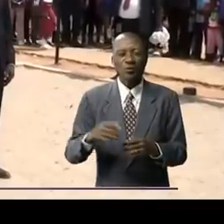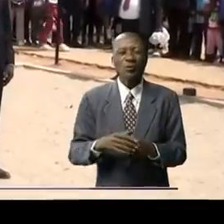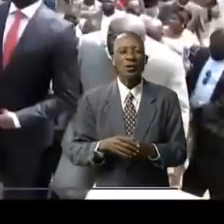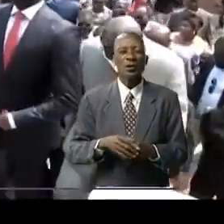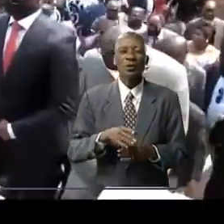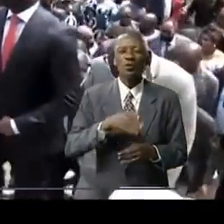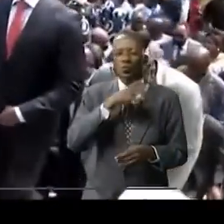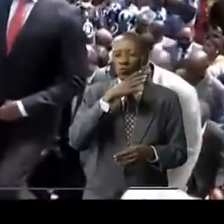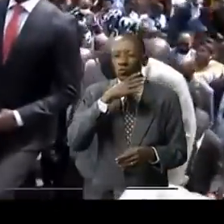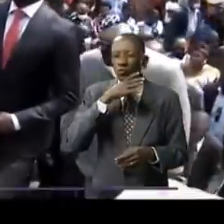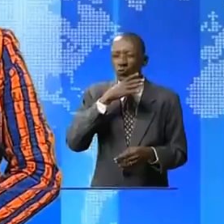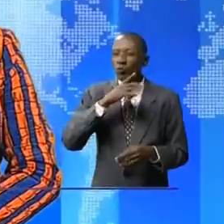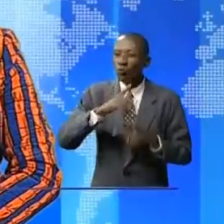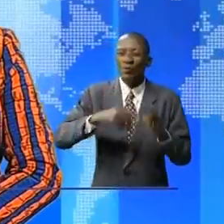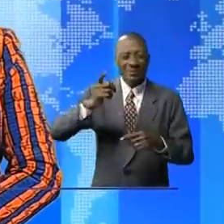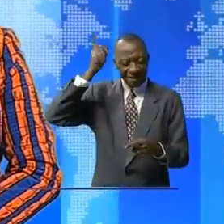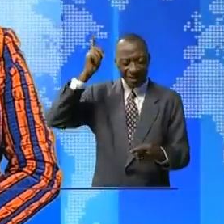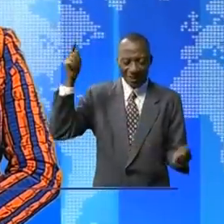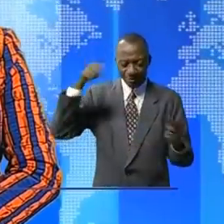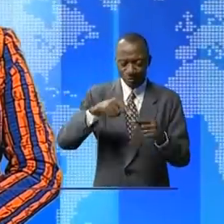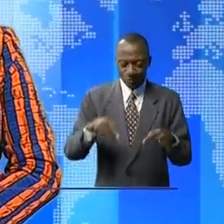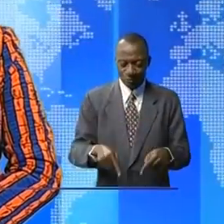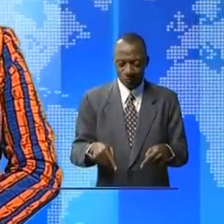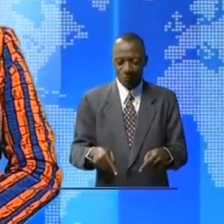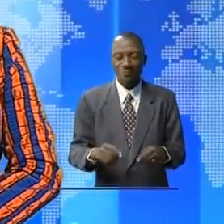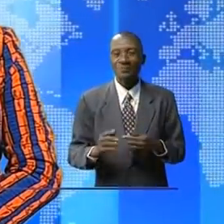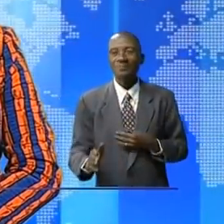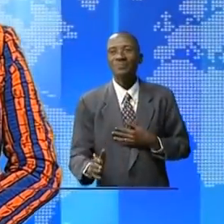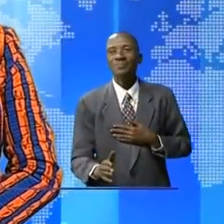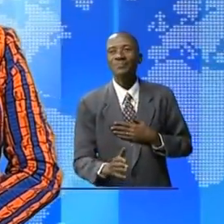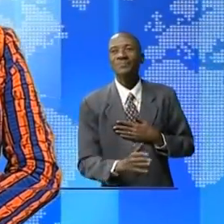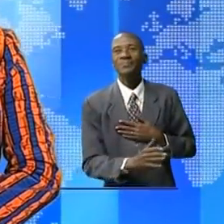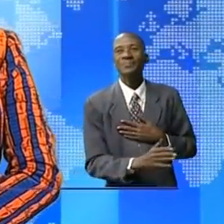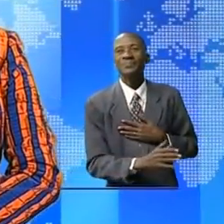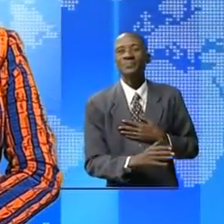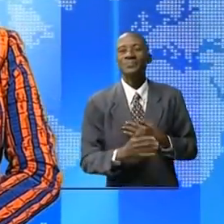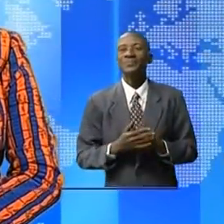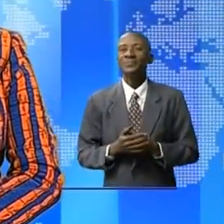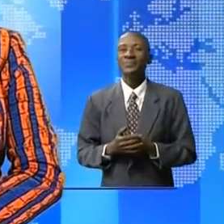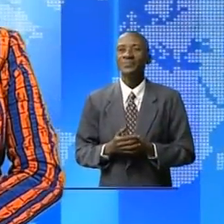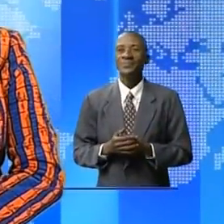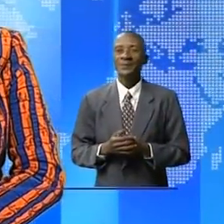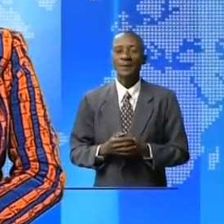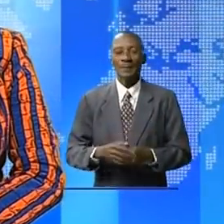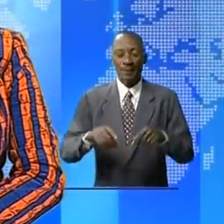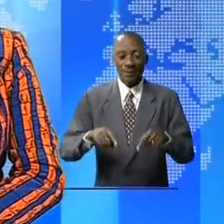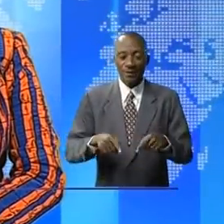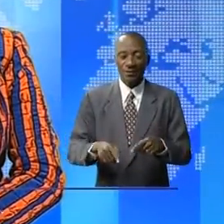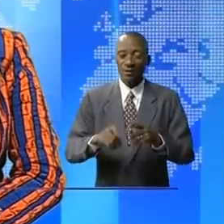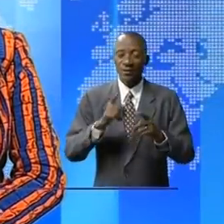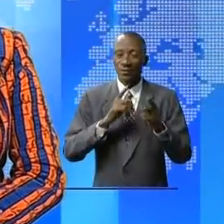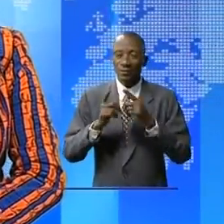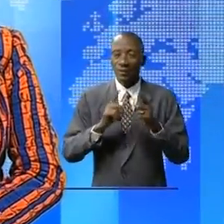congrégation des pères chétistes. Et puis la télévision Biliki a émis son premier signal dans la ville de Kindu,